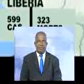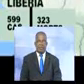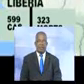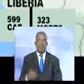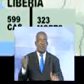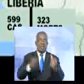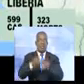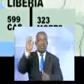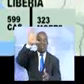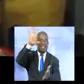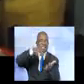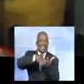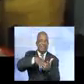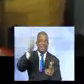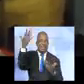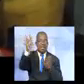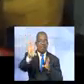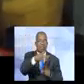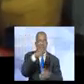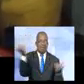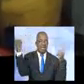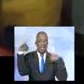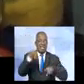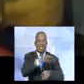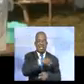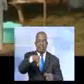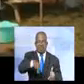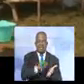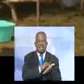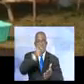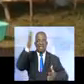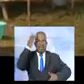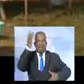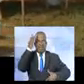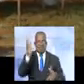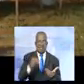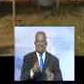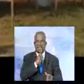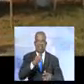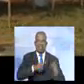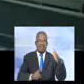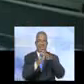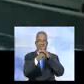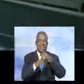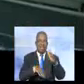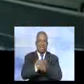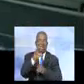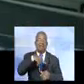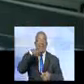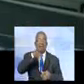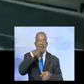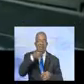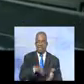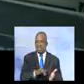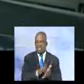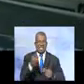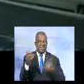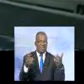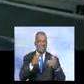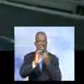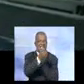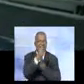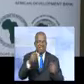Plus de 5000 morts depuis l'apparition de la maladie à virus Ebola en Guinée. Cette situation inquiète la Banque africaine de